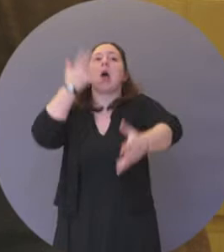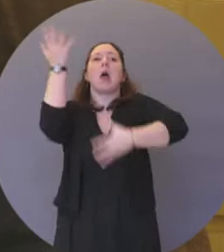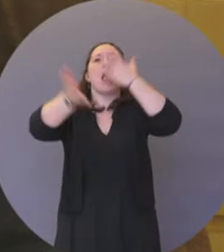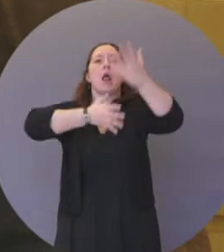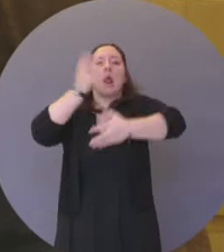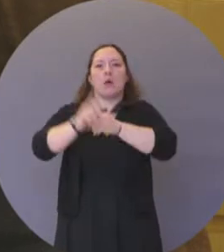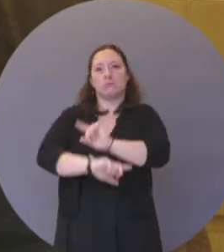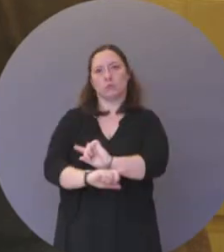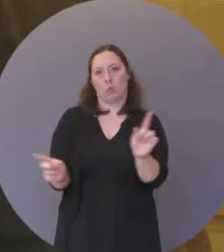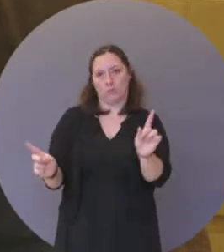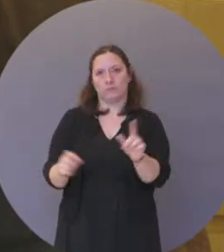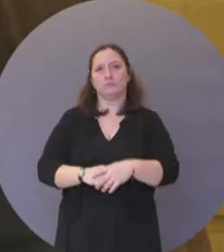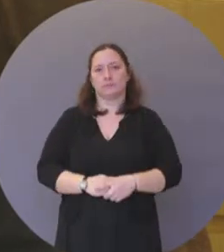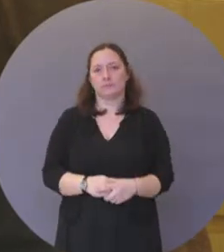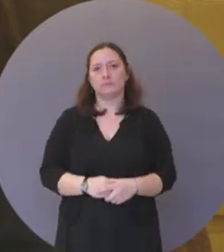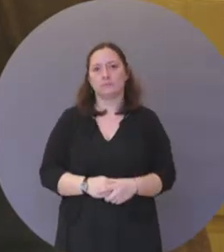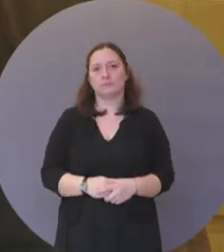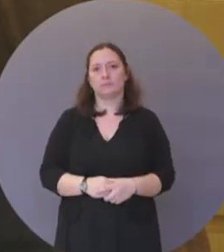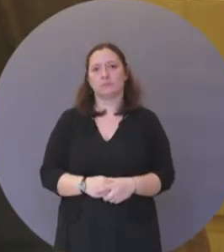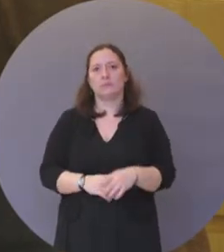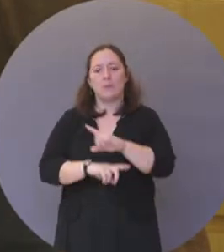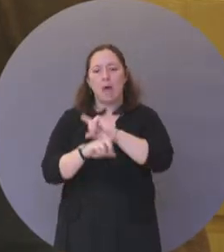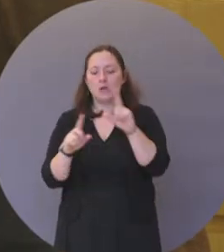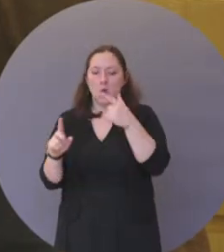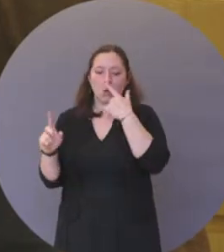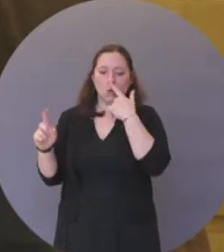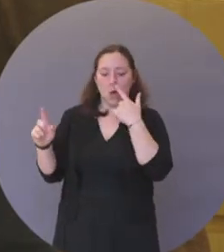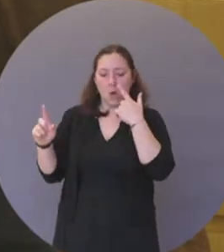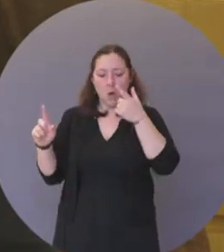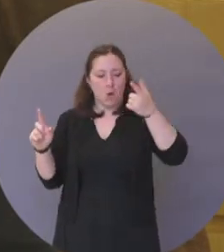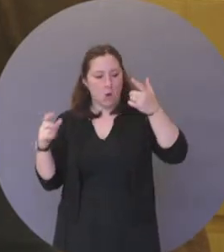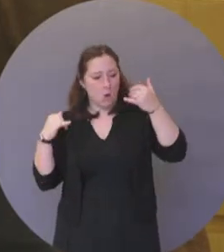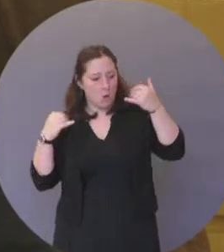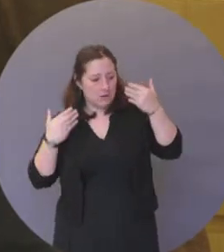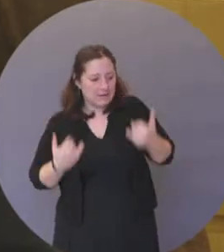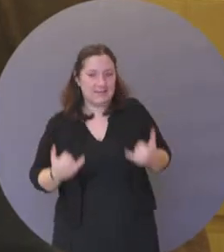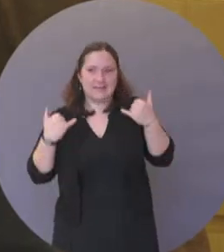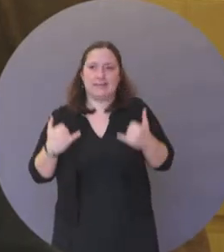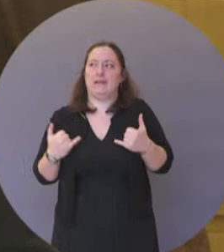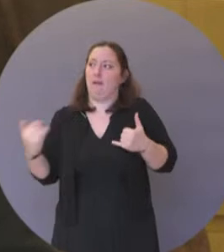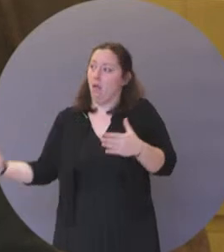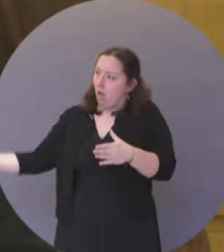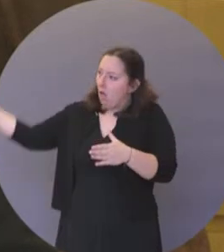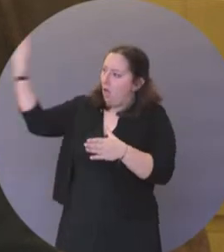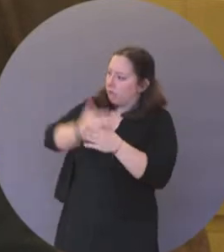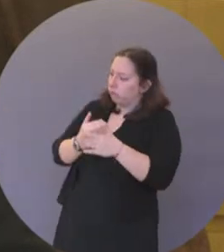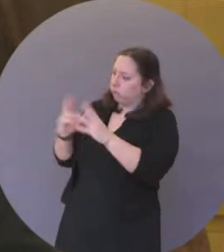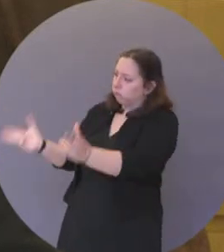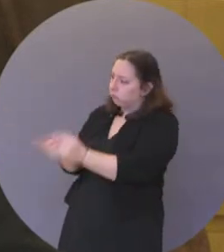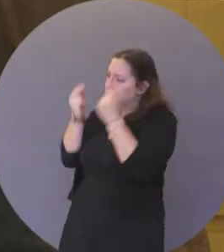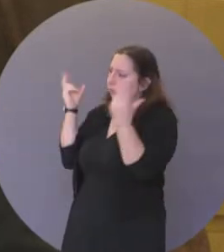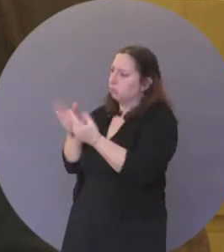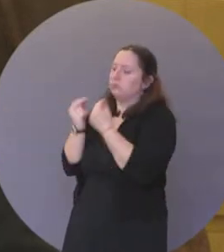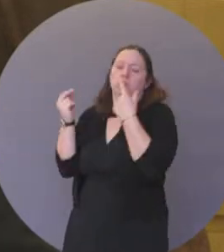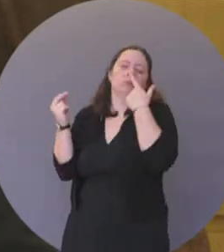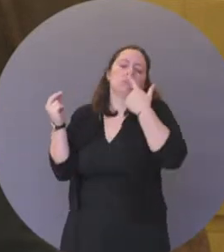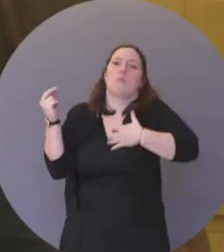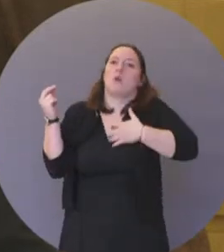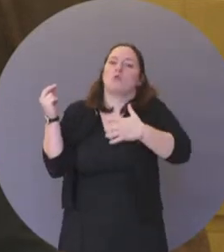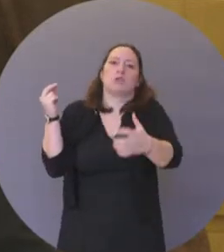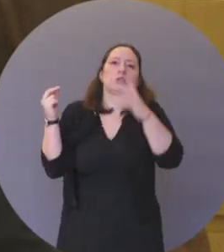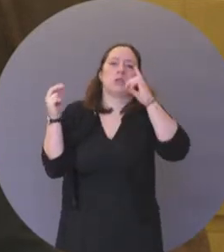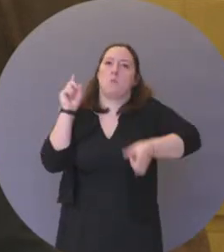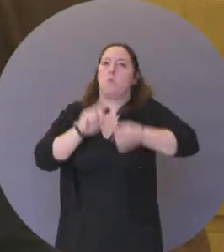une possibilité de d'intervenir dans notre conseil vraiment je crois que c'est vraiment quelque chose qu'il faut qu'il faut remarquer